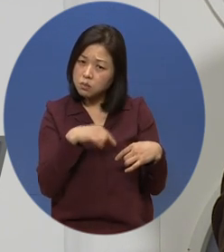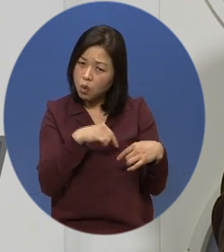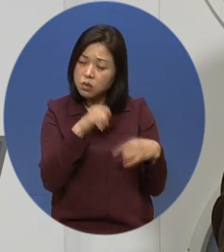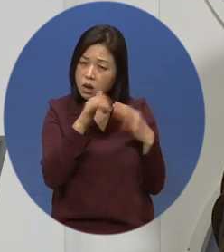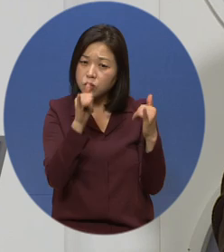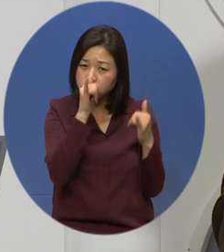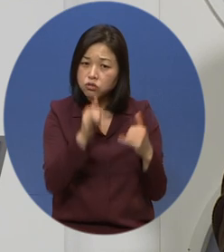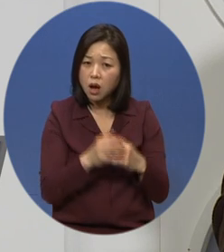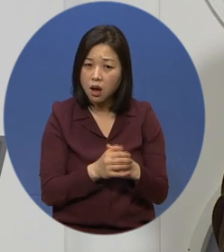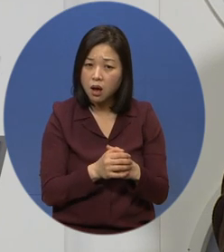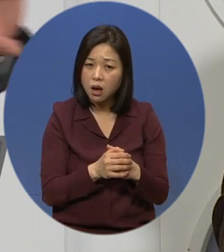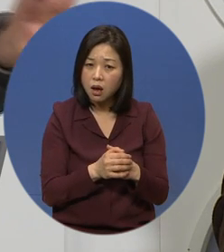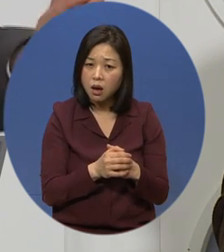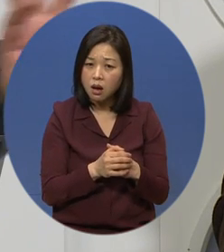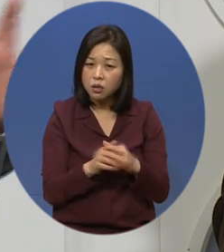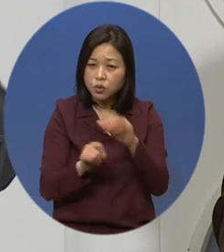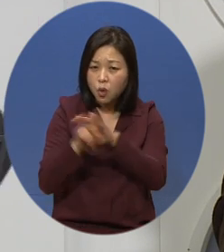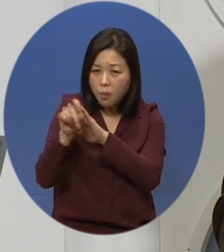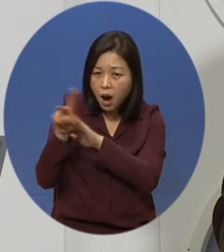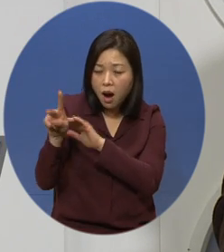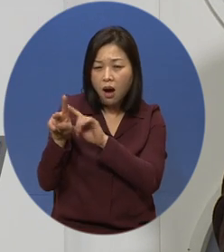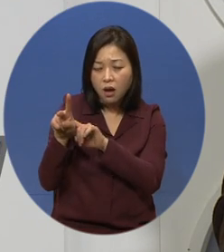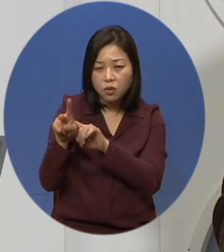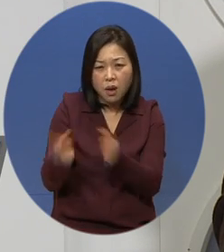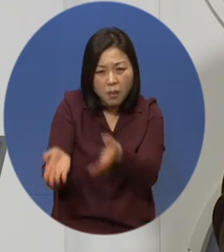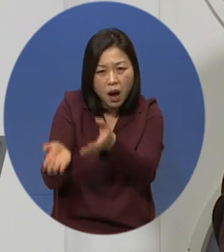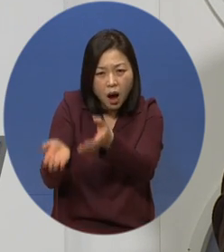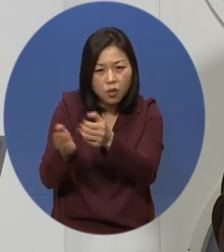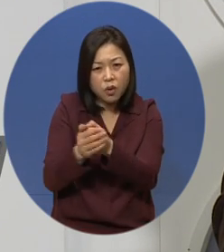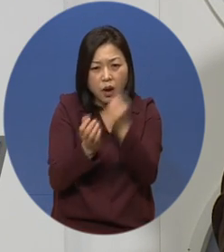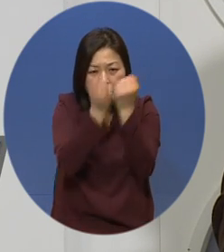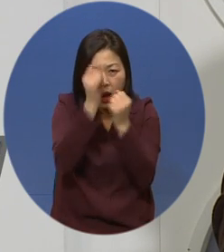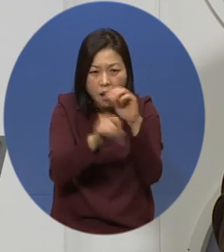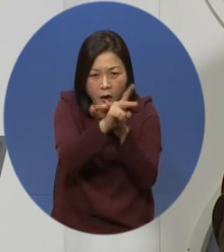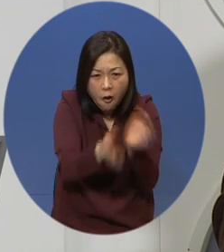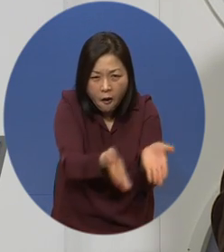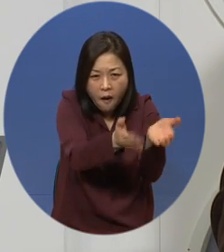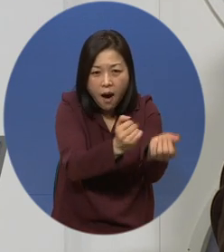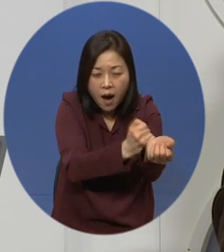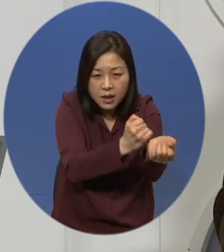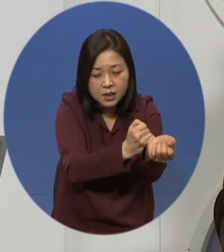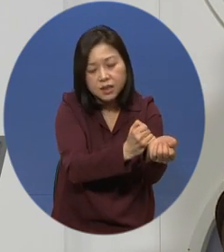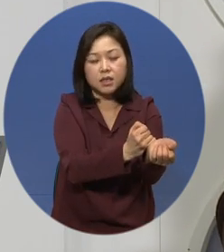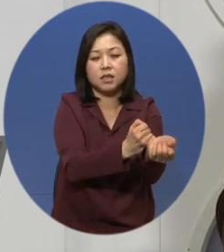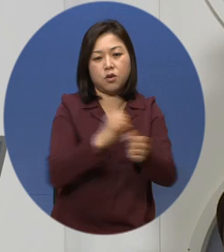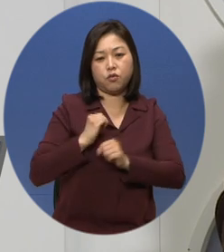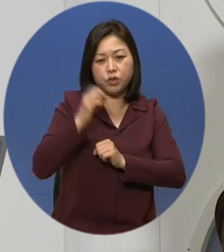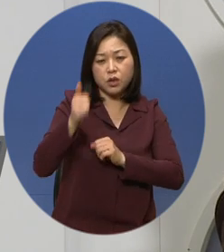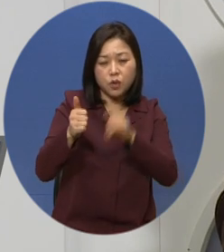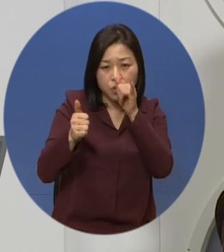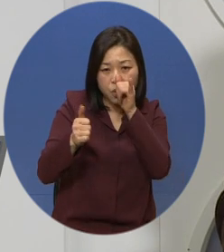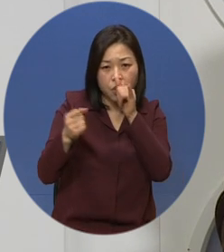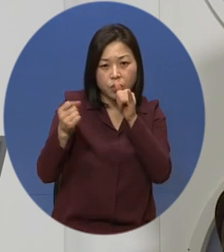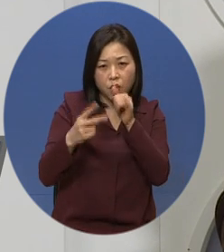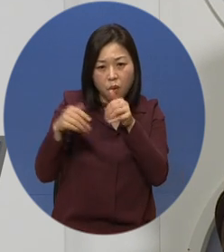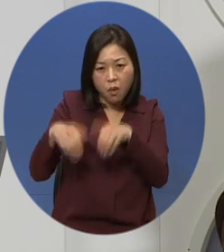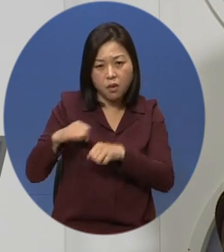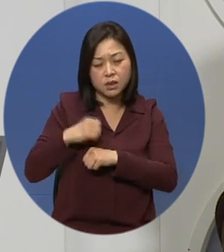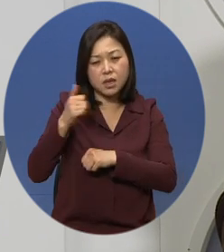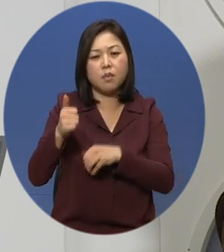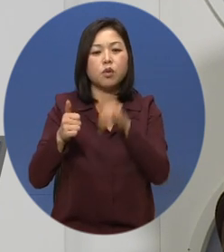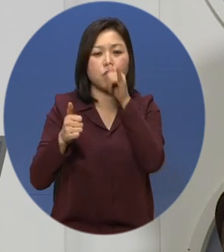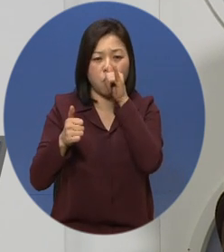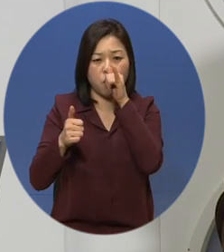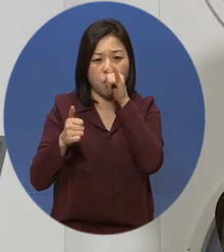양심적 2 이렇게 도망가게 끔 만들어 주고 피할 수 있게끔 해 주신 장구도 있고 병사 되었고 그래서